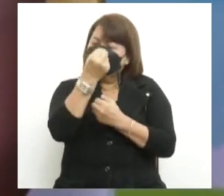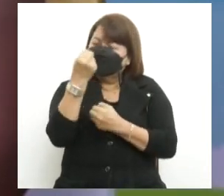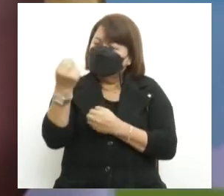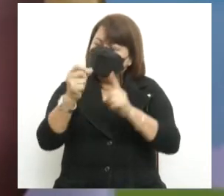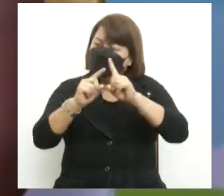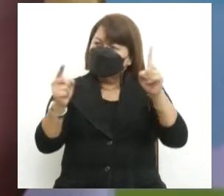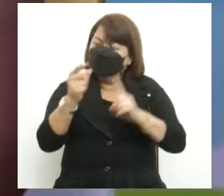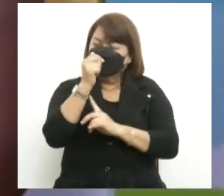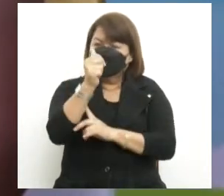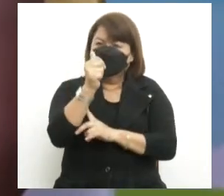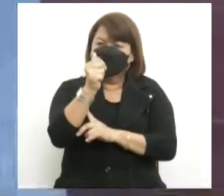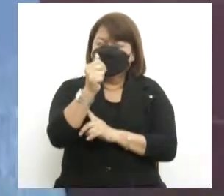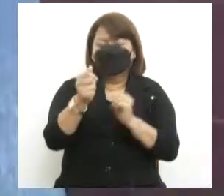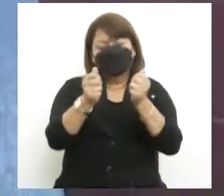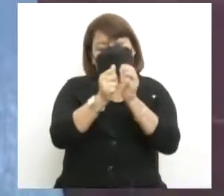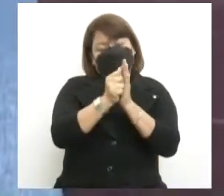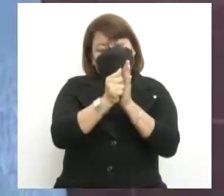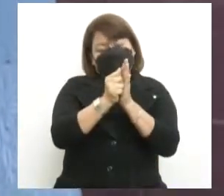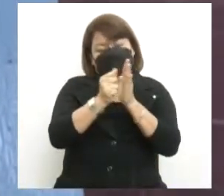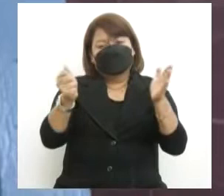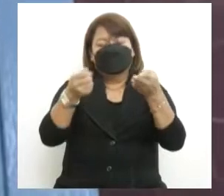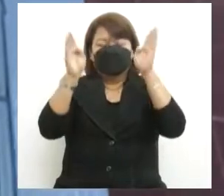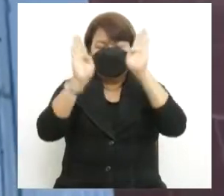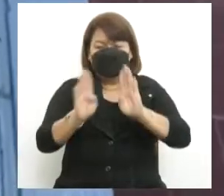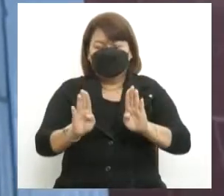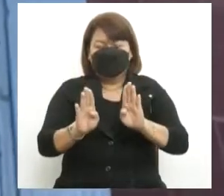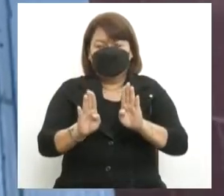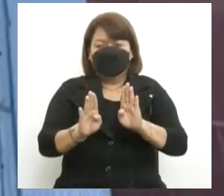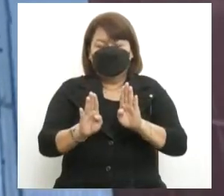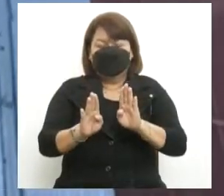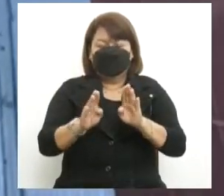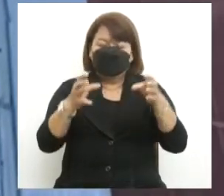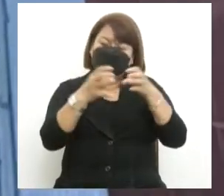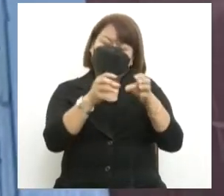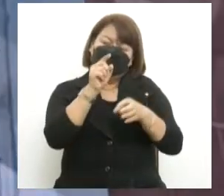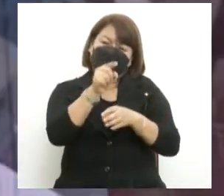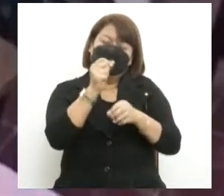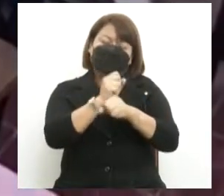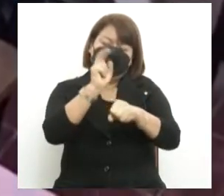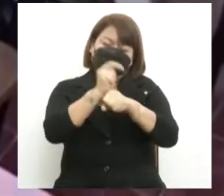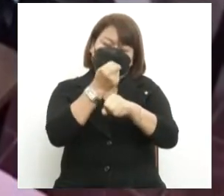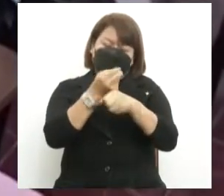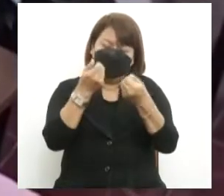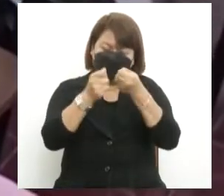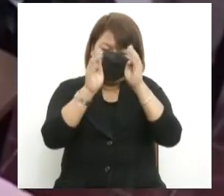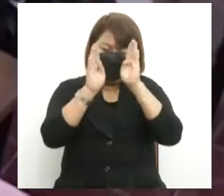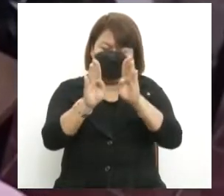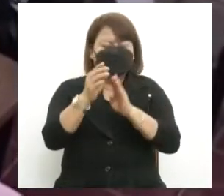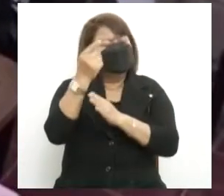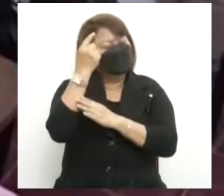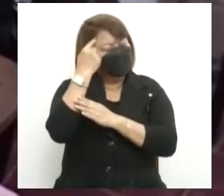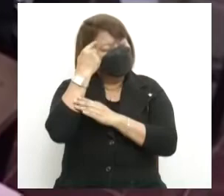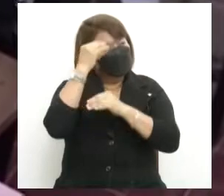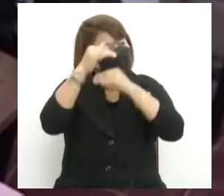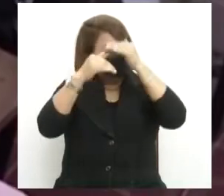เช่นการออกแบบซึ่งเราจะใช้นักเรียนกลุ่มนี้ทำหน้าที่ในการออกแบบวางแผนวางโครง